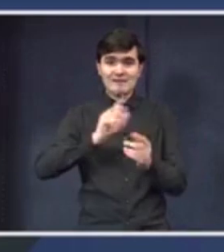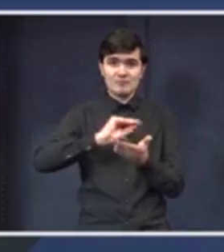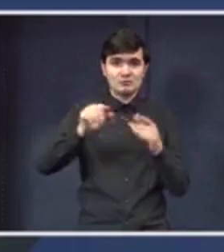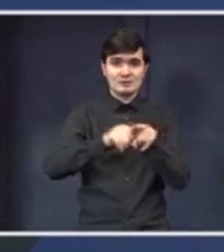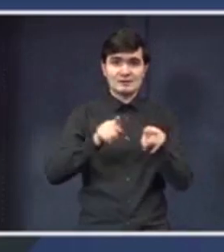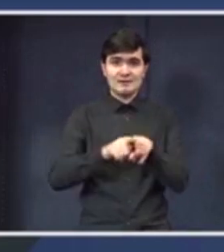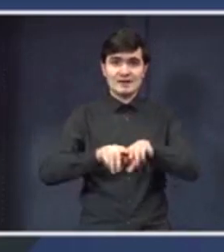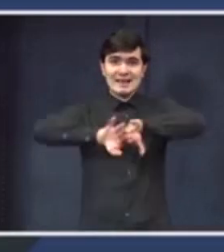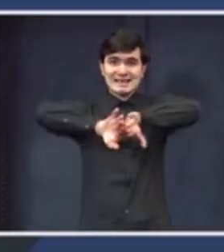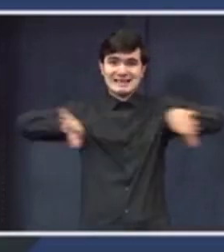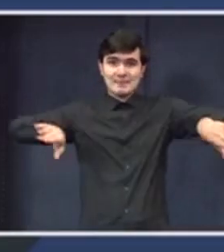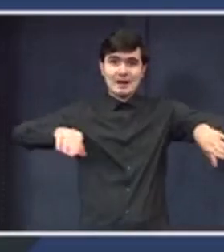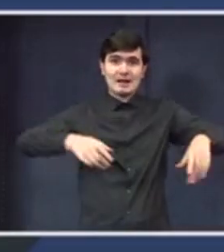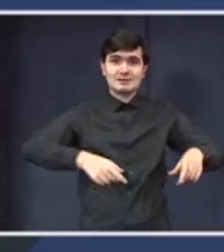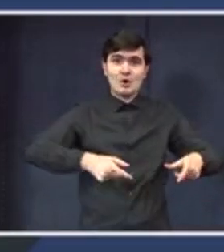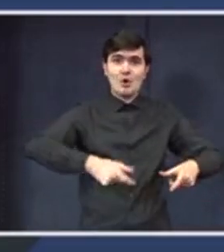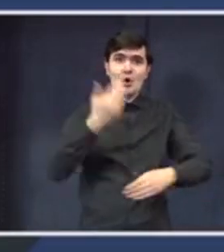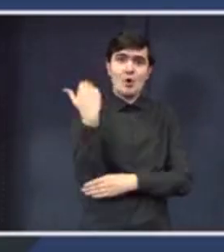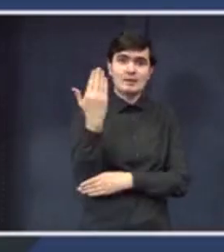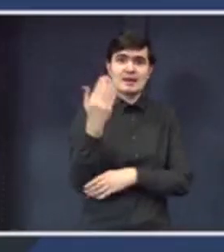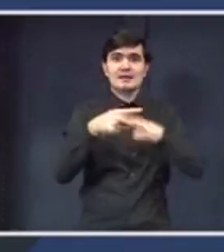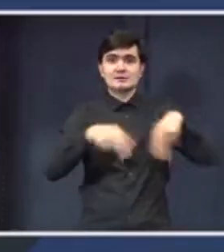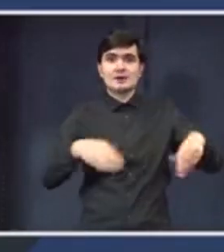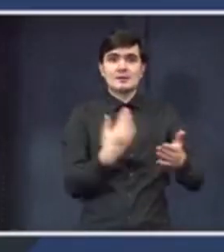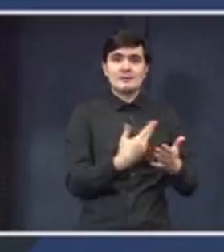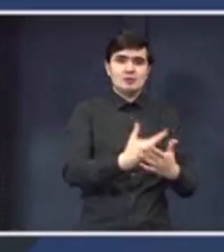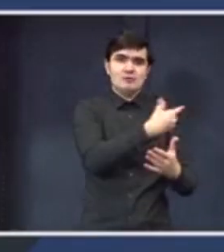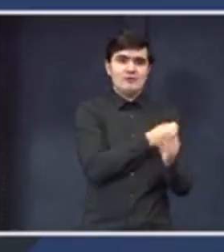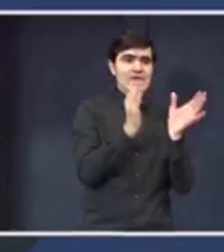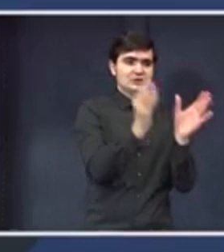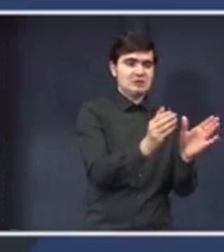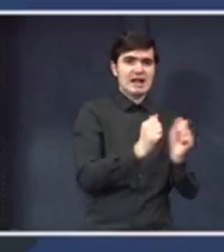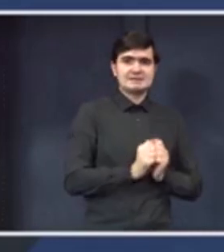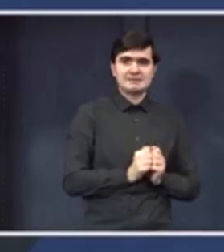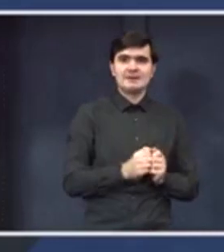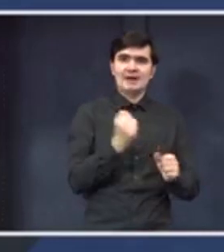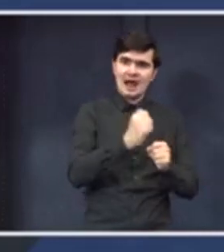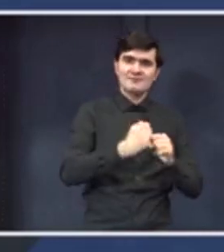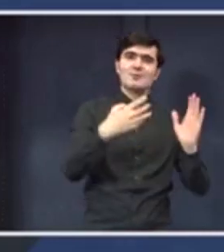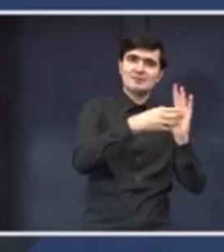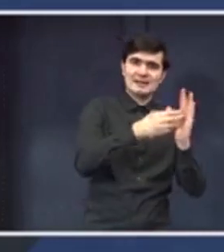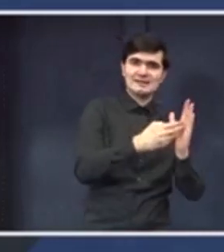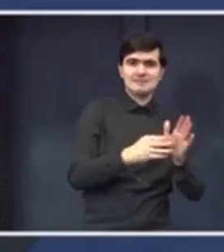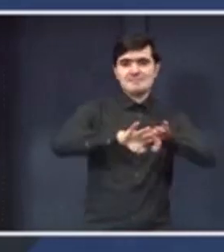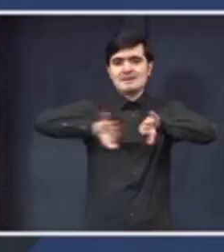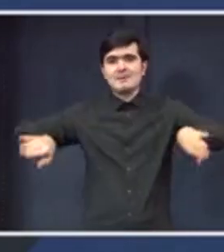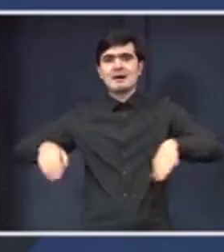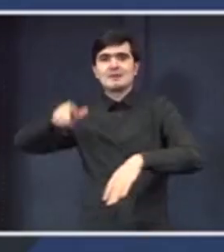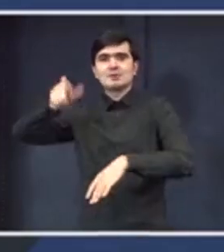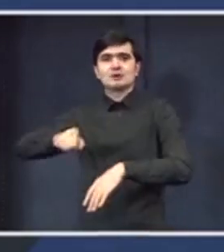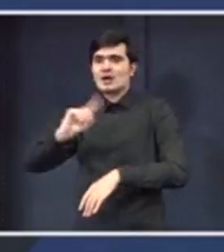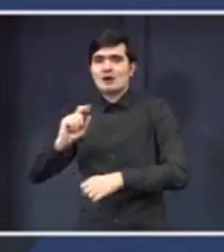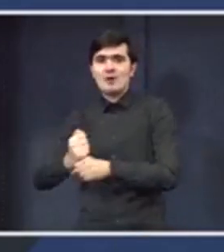de unități, zone distincte, pentru persoanele vaccinate sau care și-au făcut teste și pentru persoanele care nu sunt